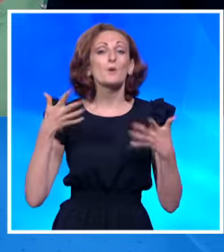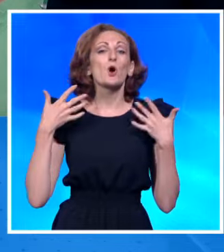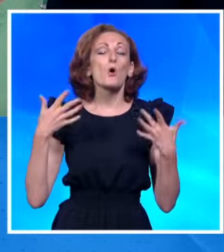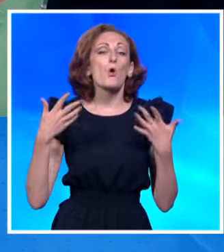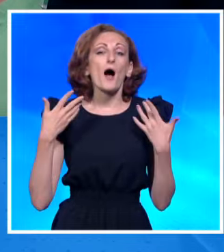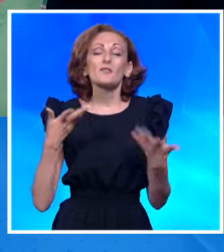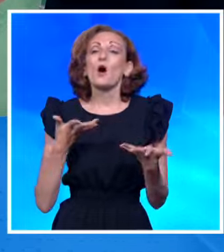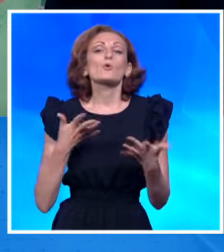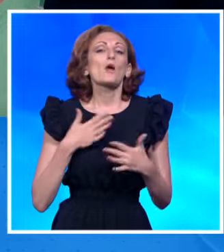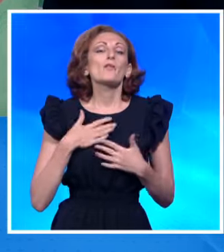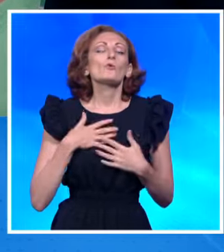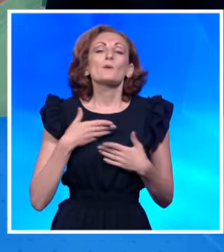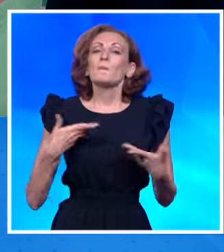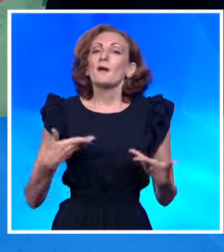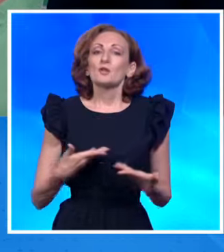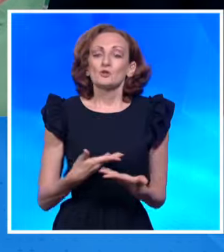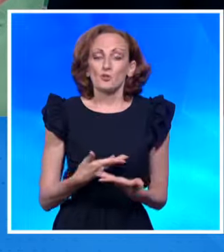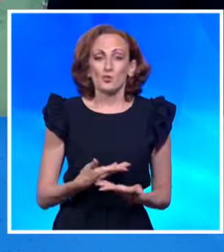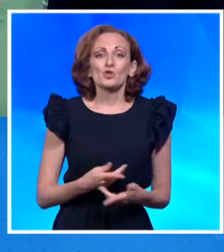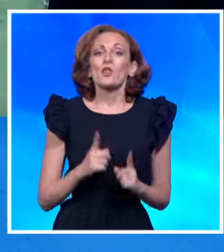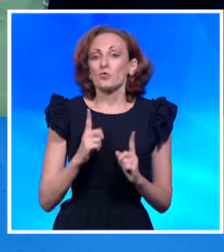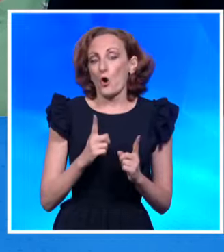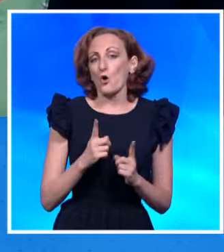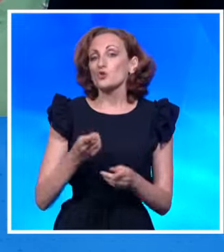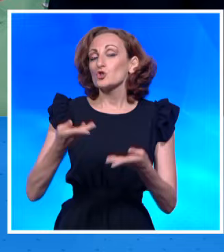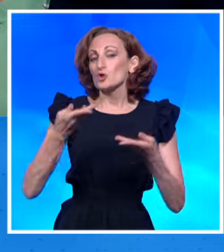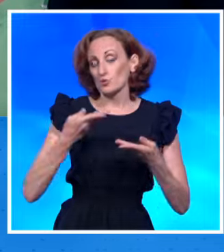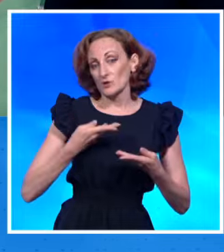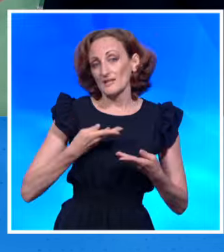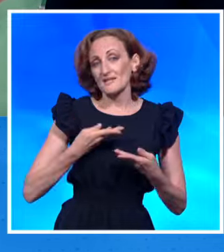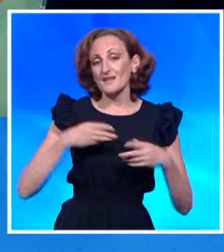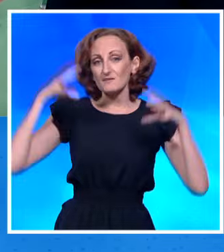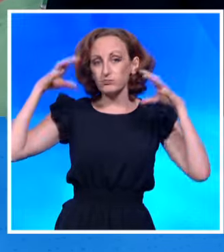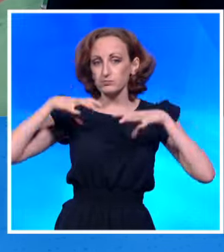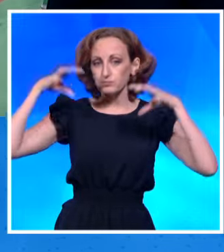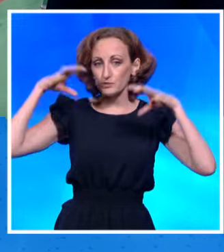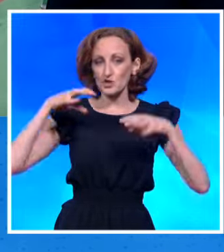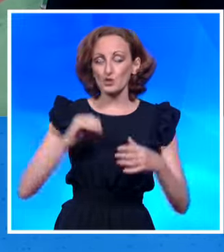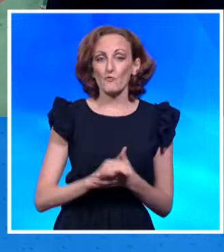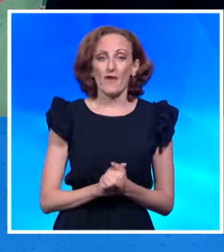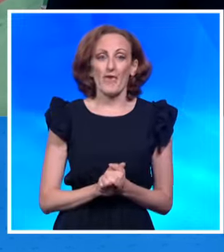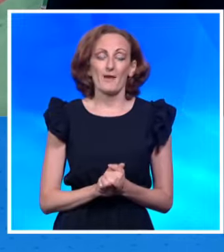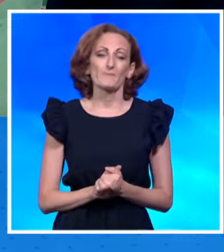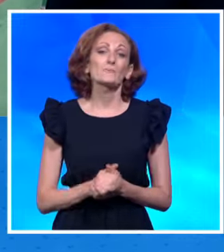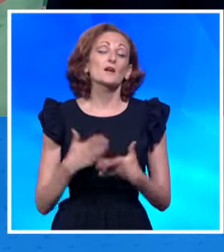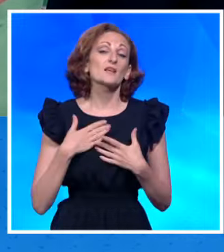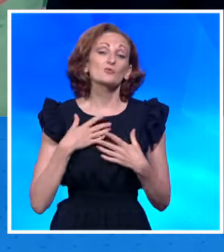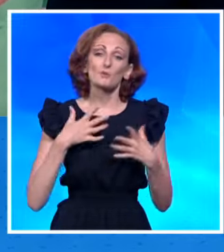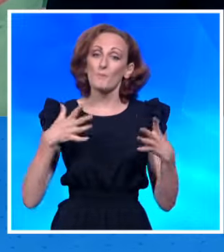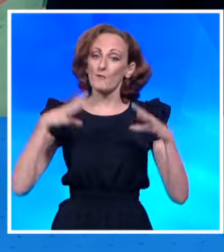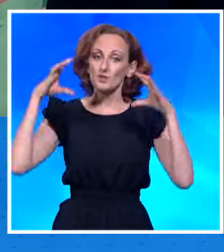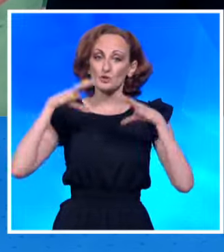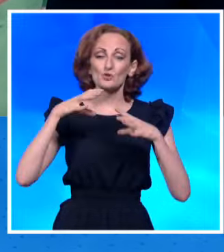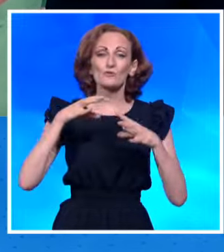която всички се нуждаем, но пък ще донесе и мощна купестодъждовна облачност, от която ще паднат локални интензивни валежи, ще